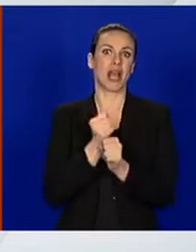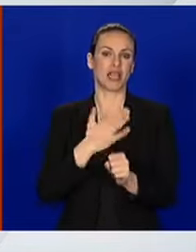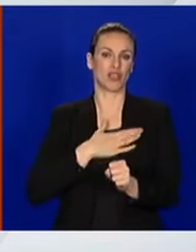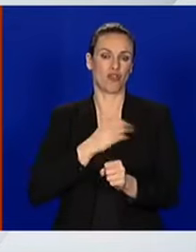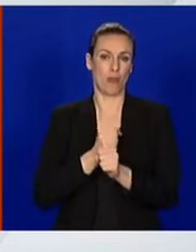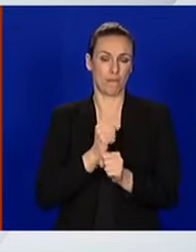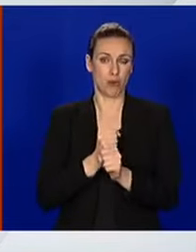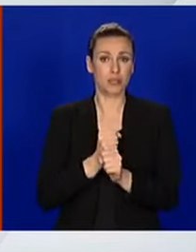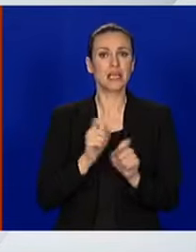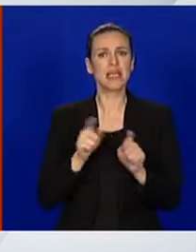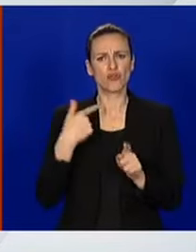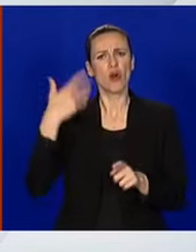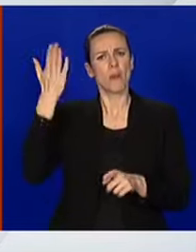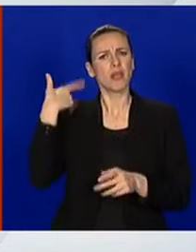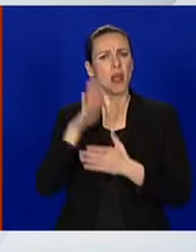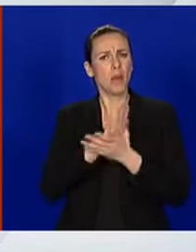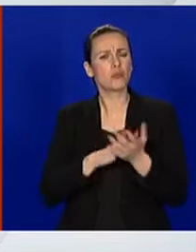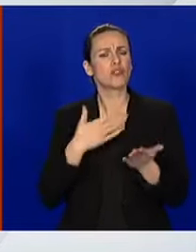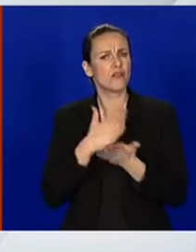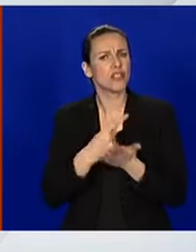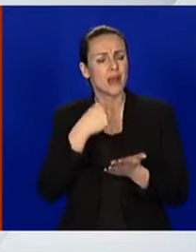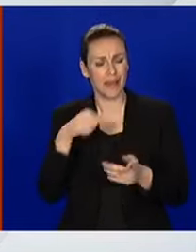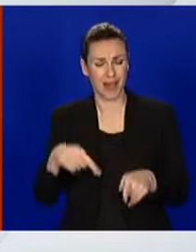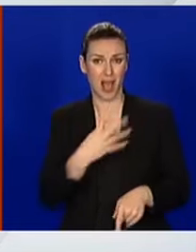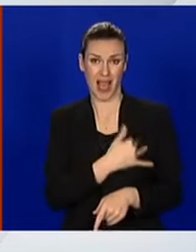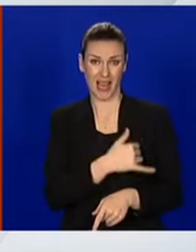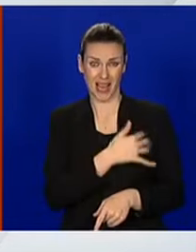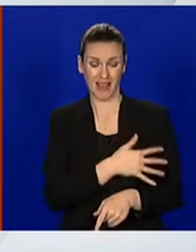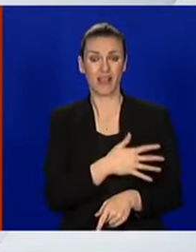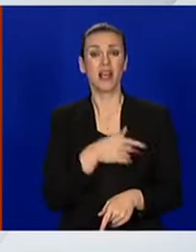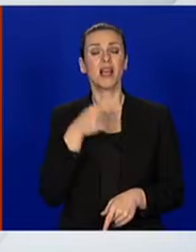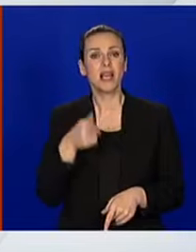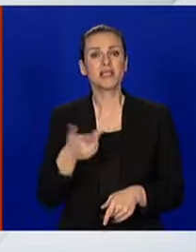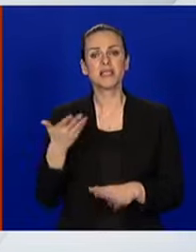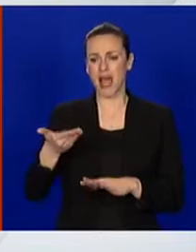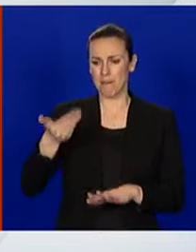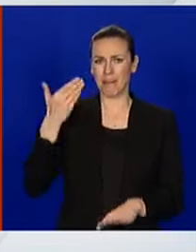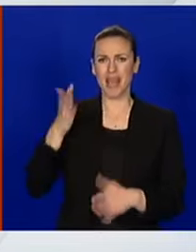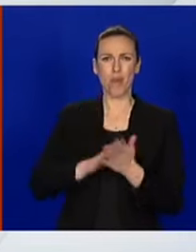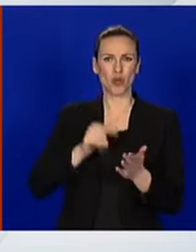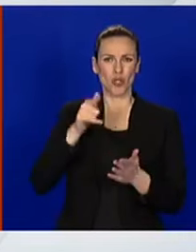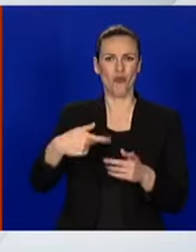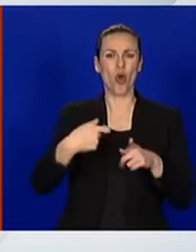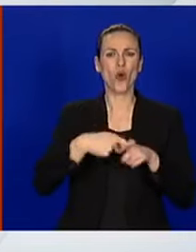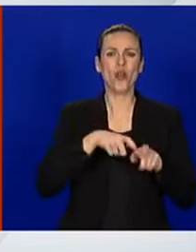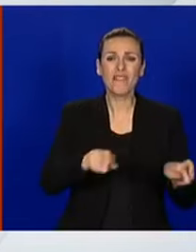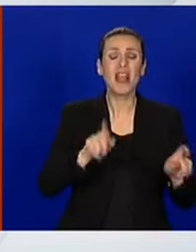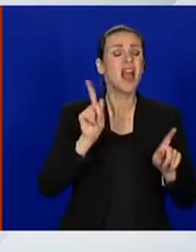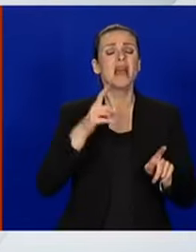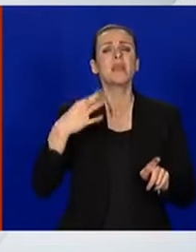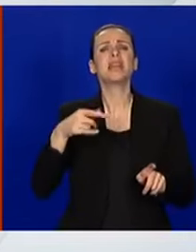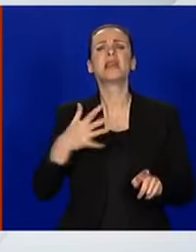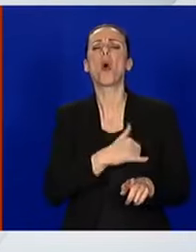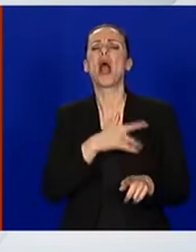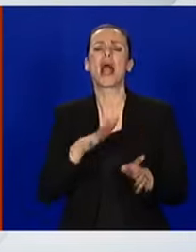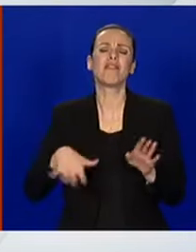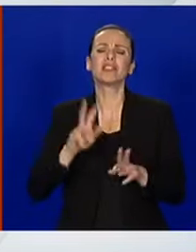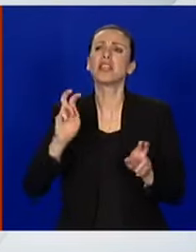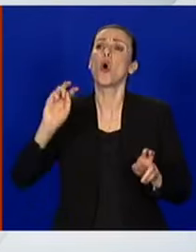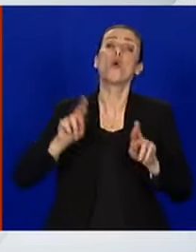Kao što sam od početka rekao, u Republici Hrvatskoj prije početka ove ugroze nitko, a ne samo u Republici Hrvatskoj nego